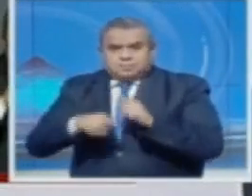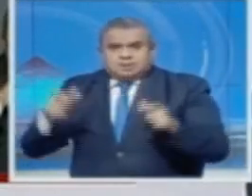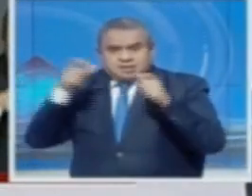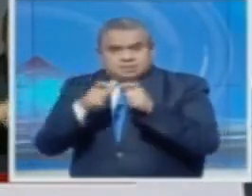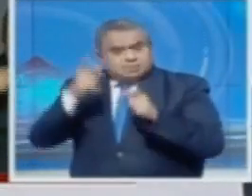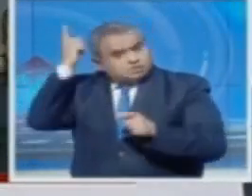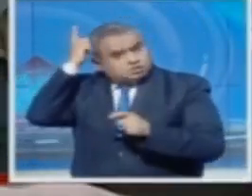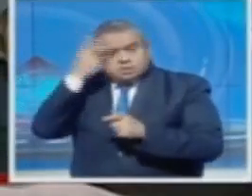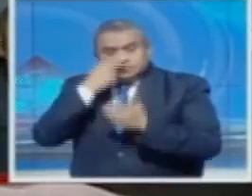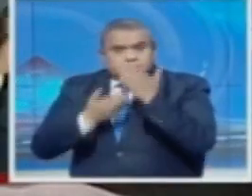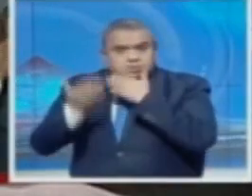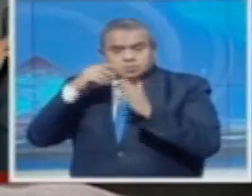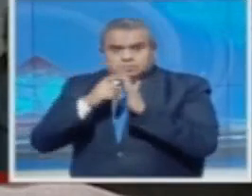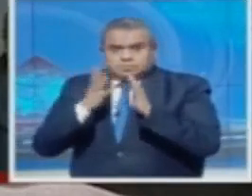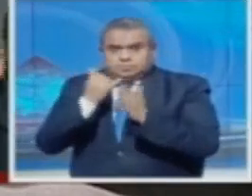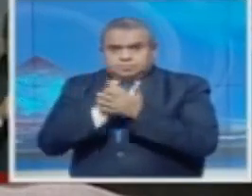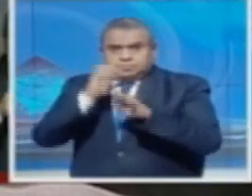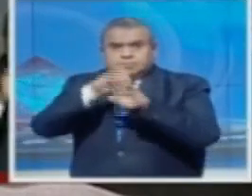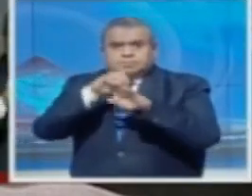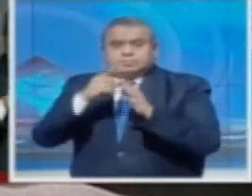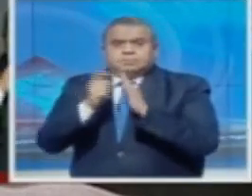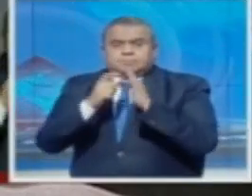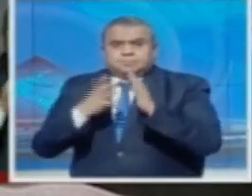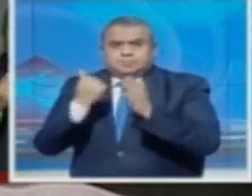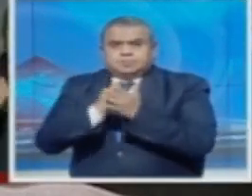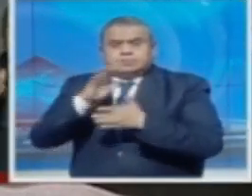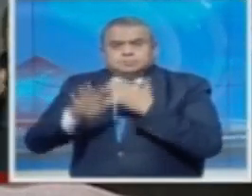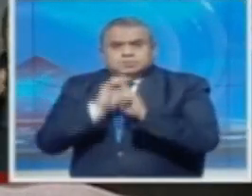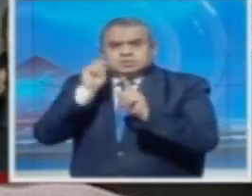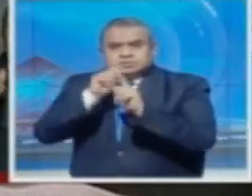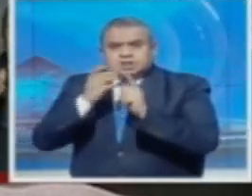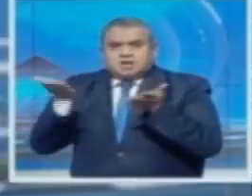الشيخ على المطالبة بالكثير من تلك الإصلاحات.